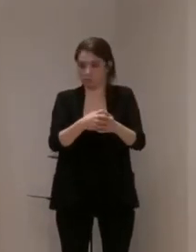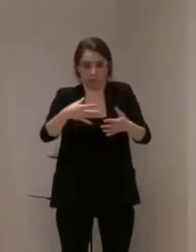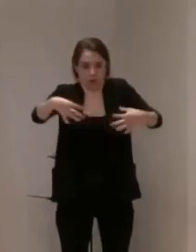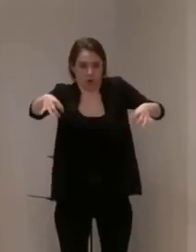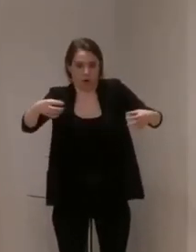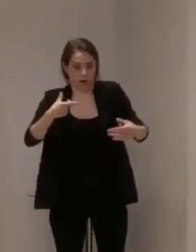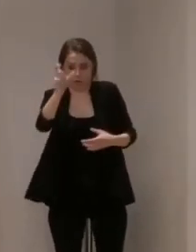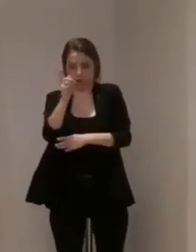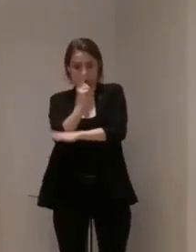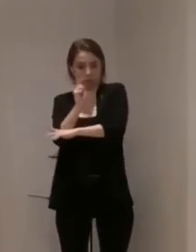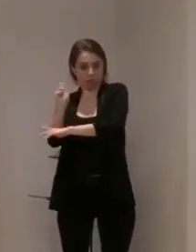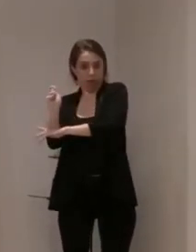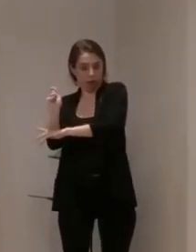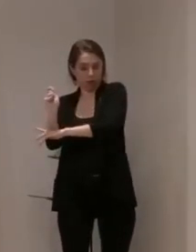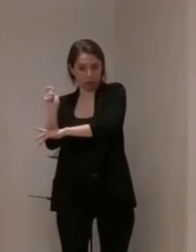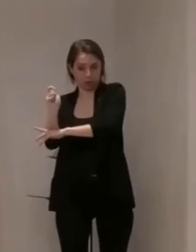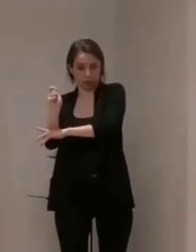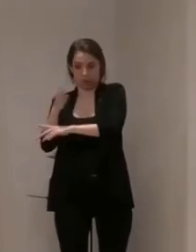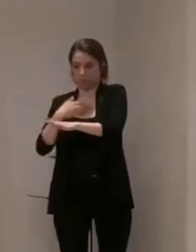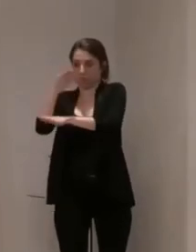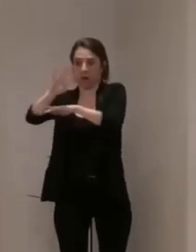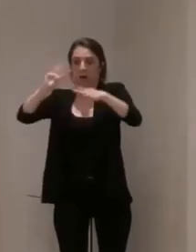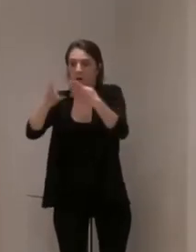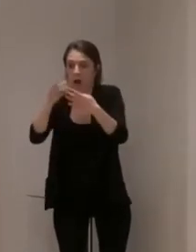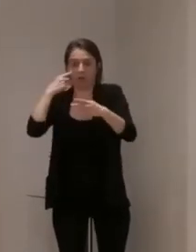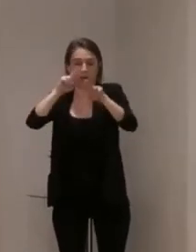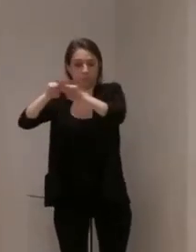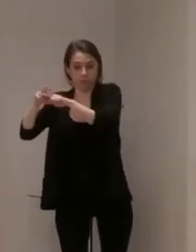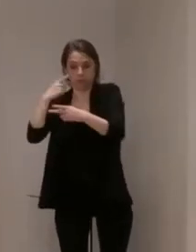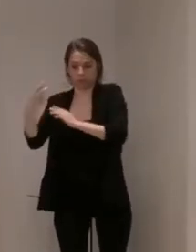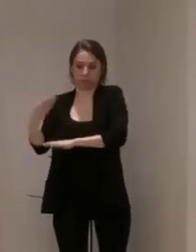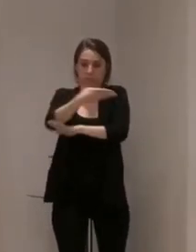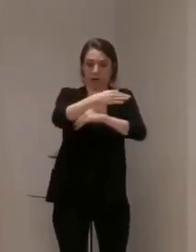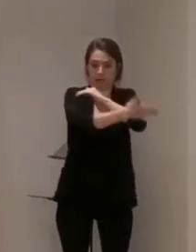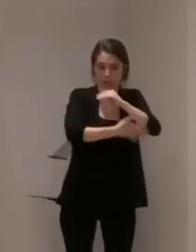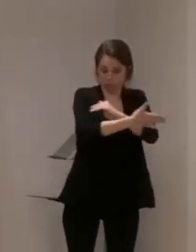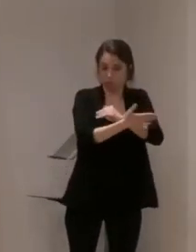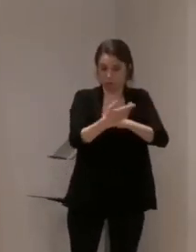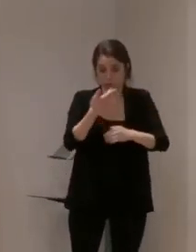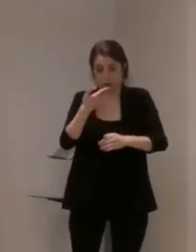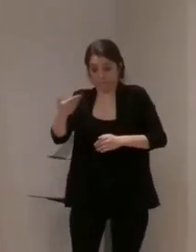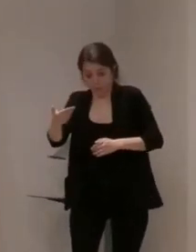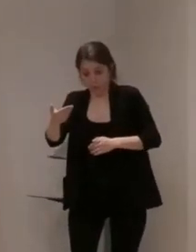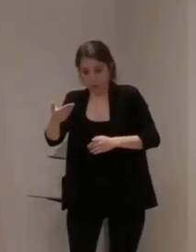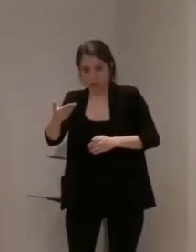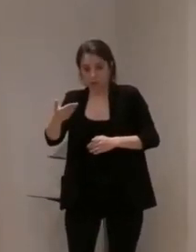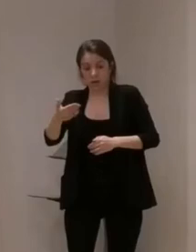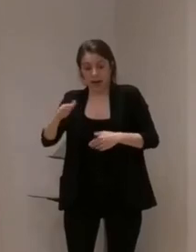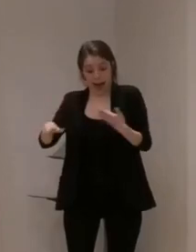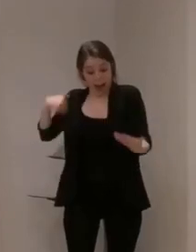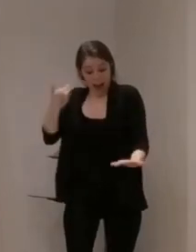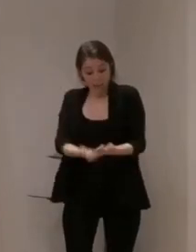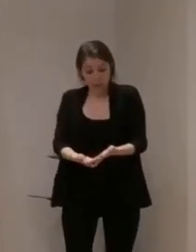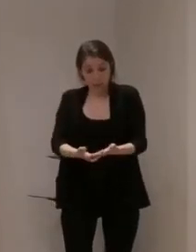Els diputats poden anar a les presons o poden anar a això. Fins avui, la senyora delegada del govern